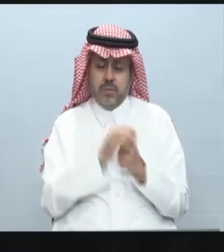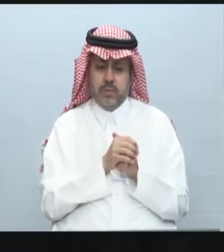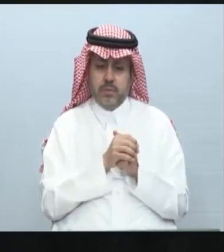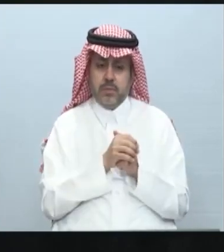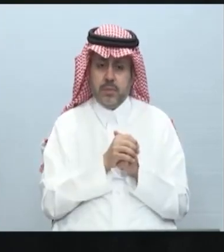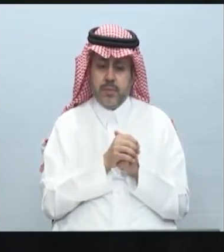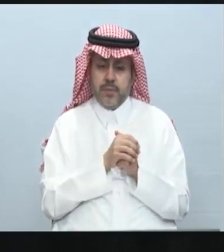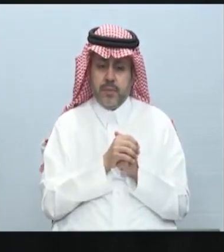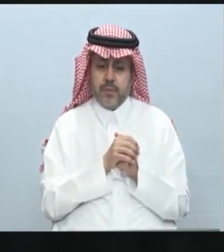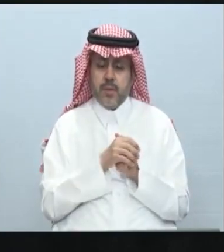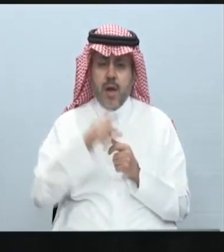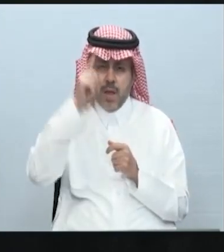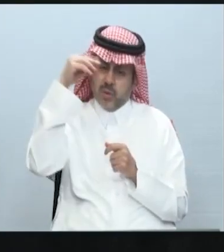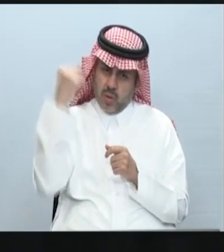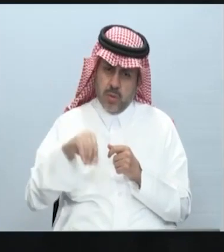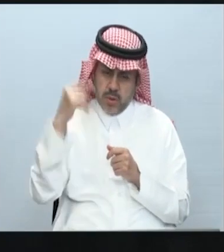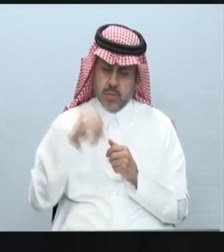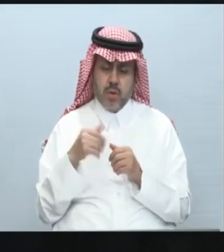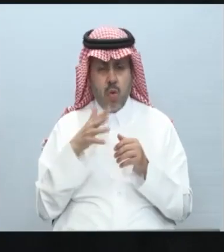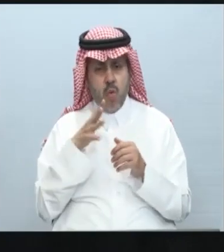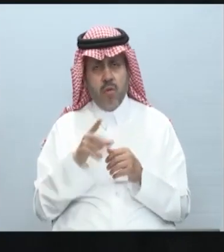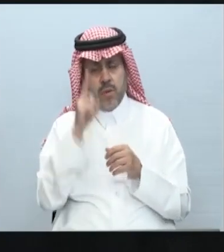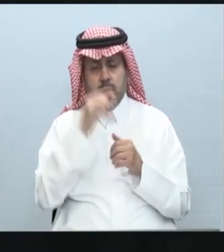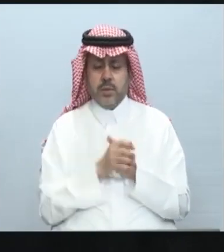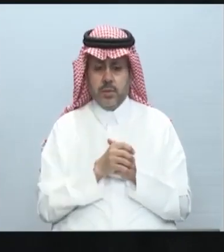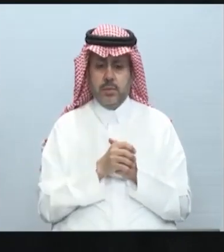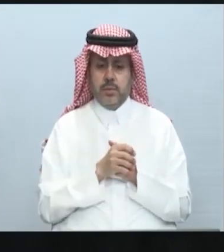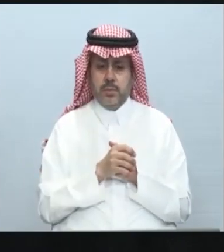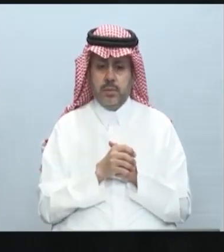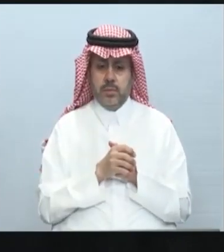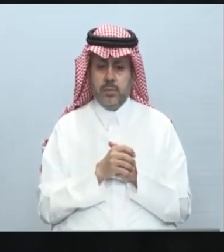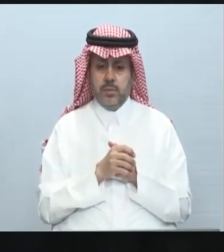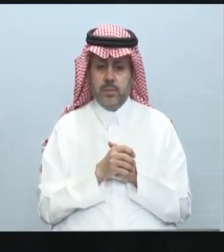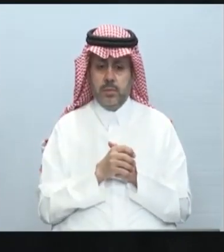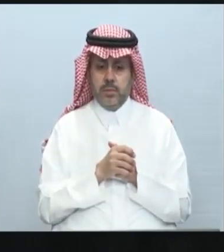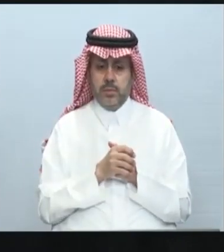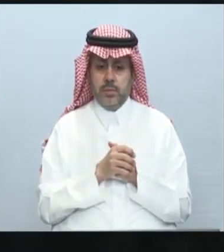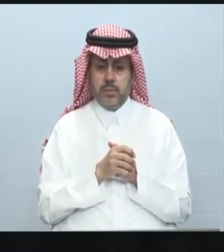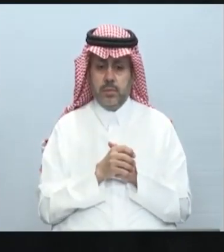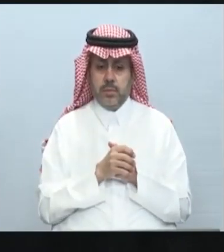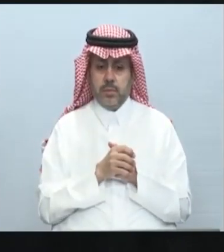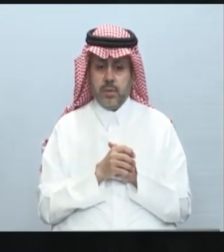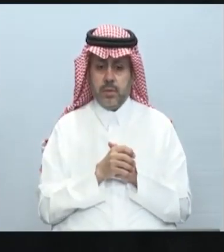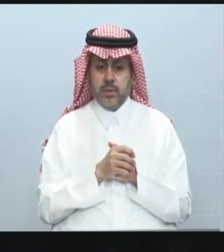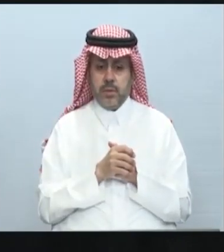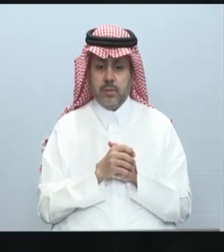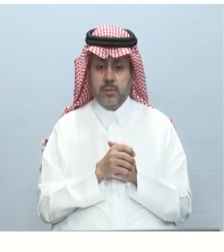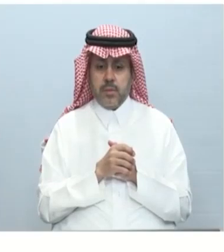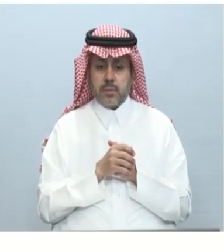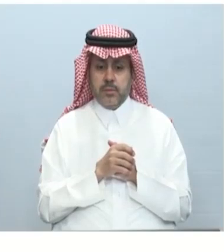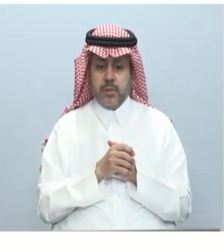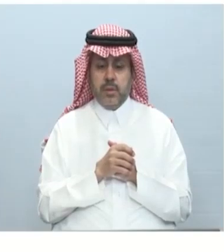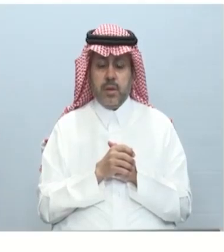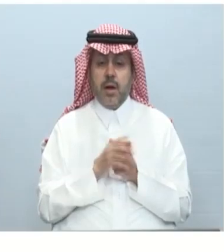قد تقع له العقوبه من الله فيخاف العبد من هذه الامور في الاخره في الاخره